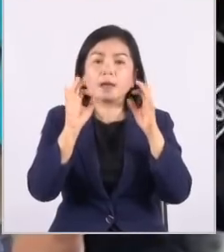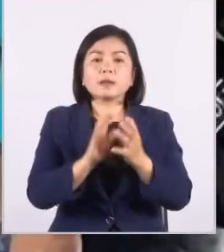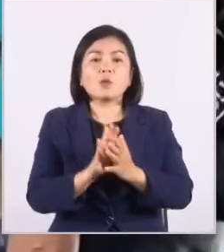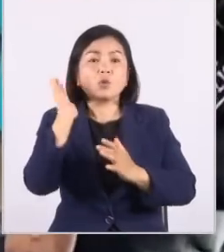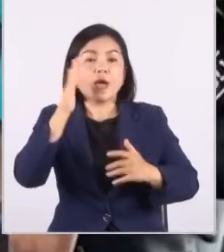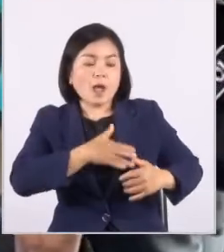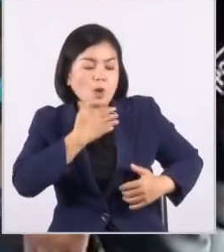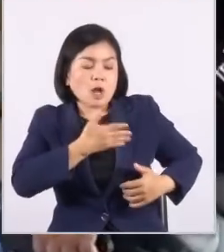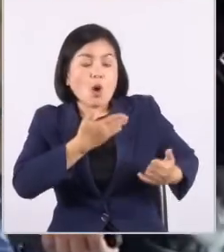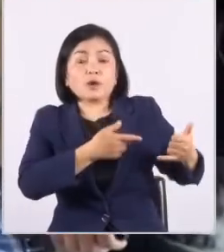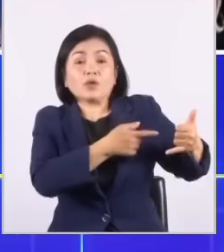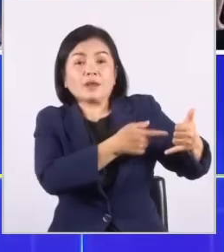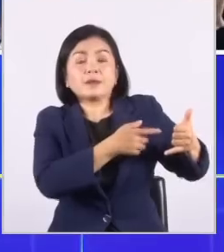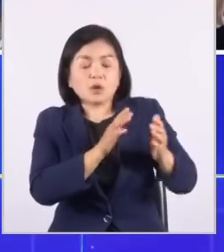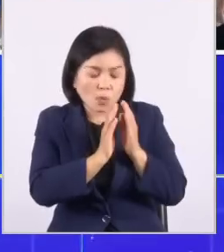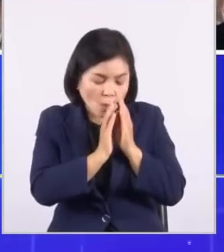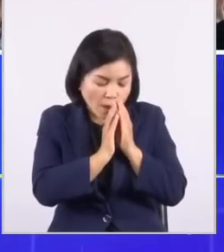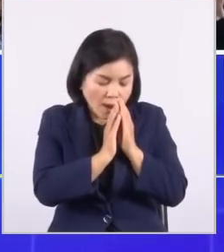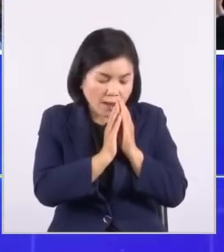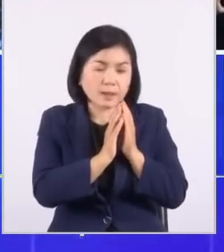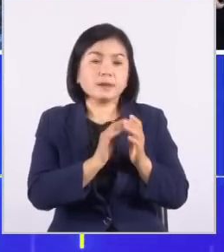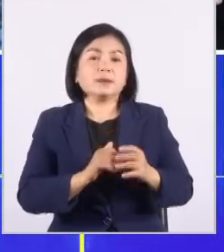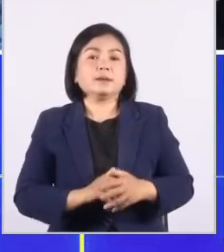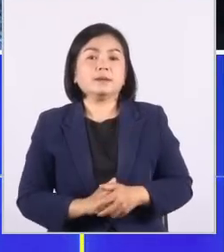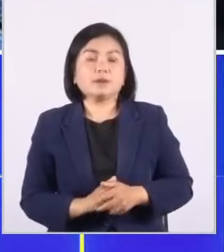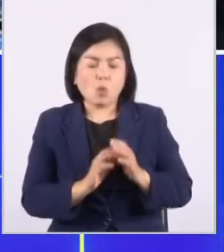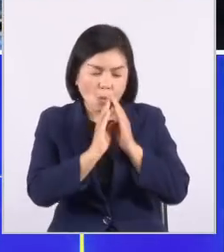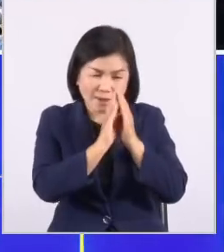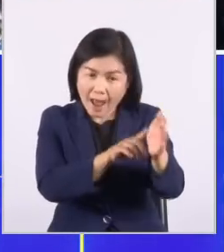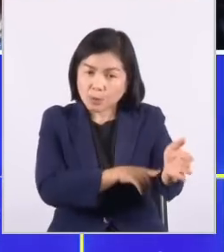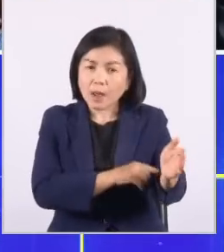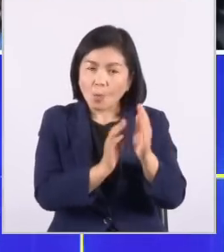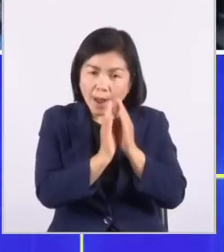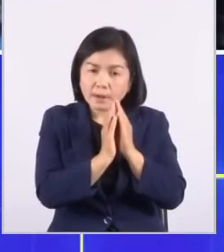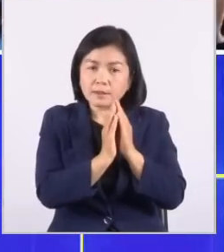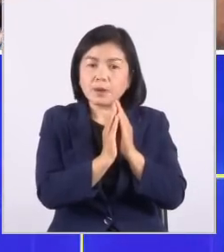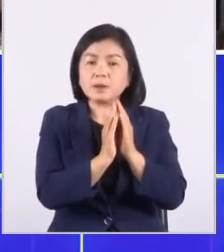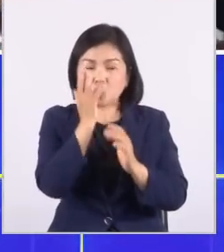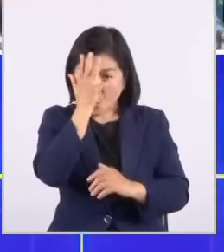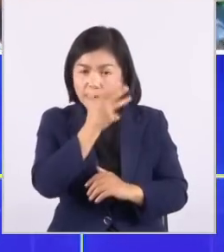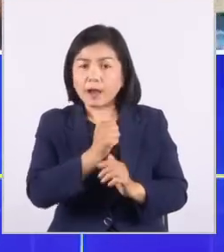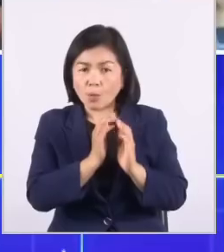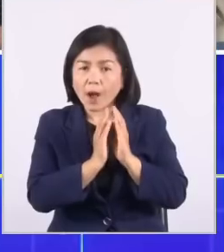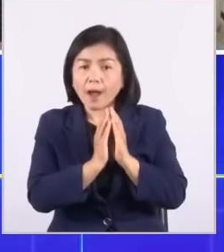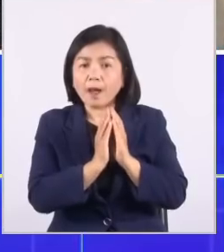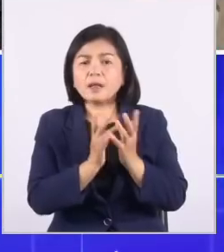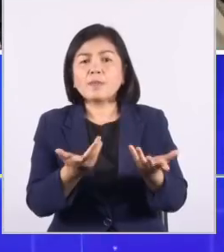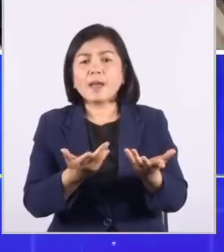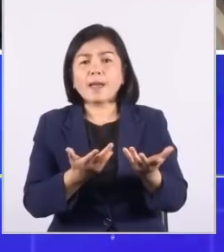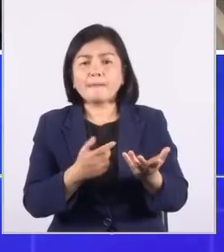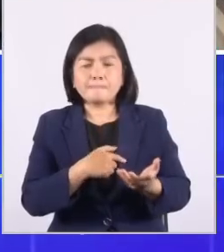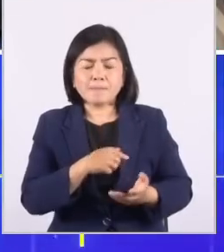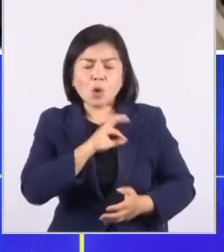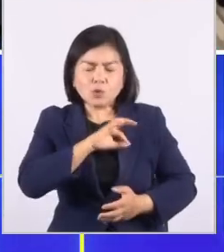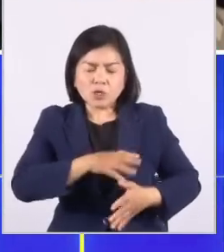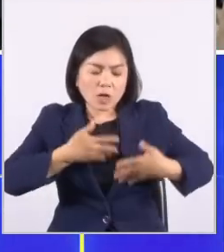เองก็ยกมือไหว้คาว่าอย่างนั้นด้วยนะคะไหว้นานด้วย ไหว้สวยเลยนะคะ นี่แหละอารมณ์ชั่ววูบแป๊บเดียวมัน